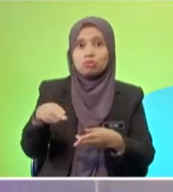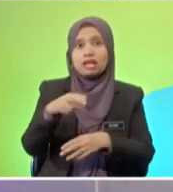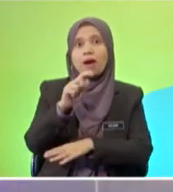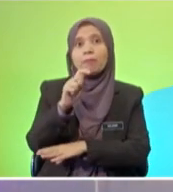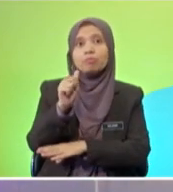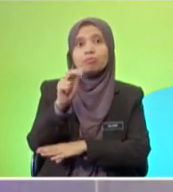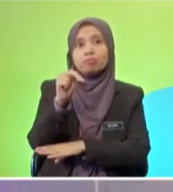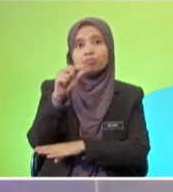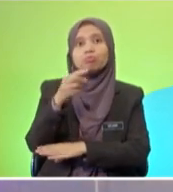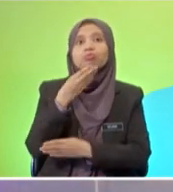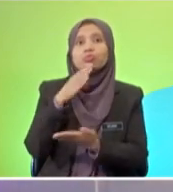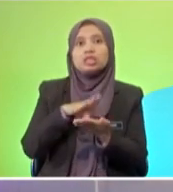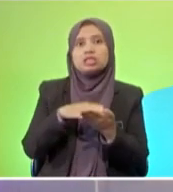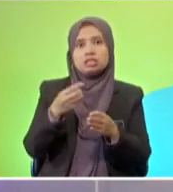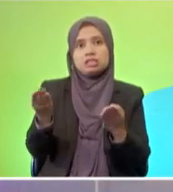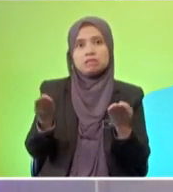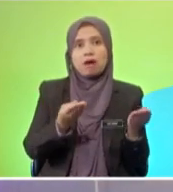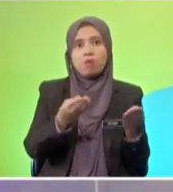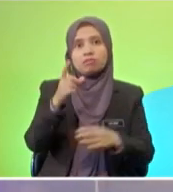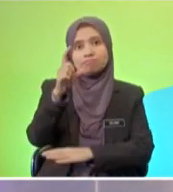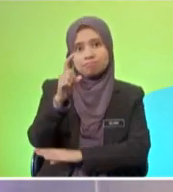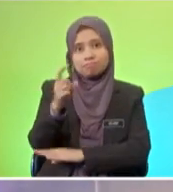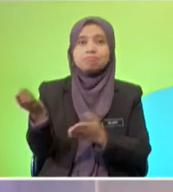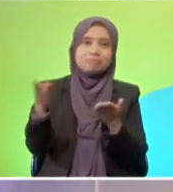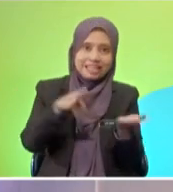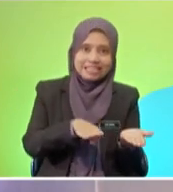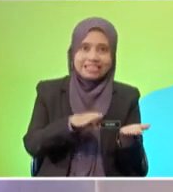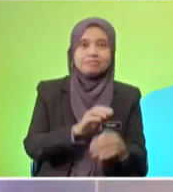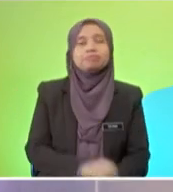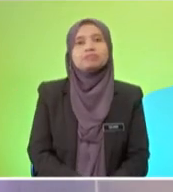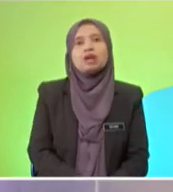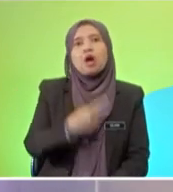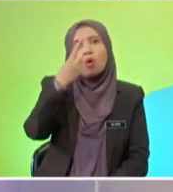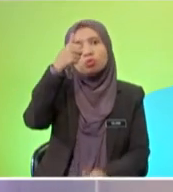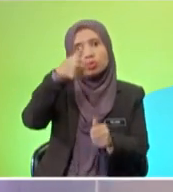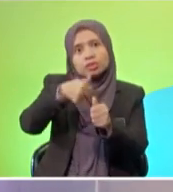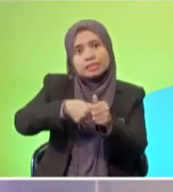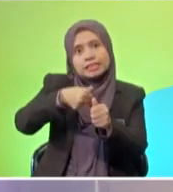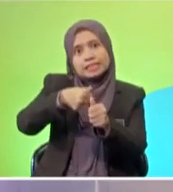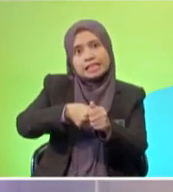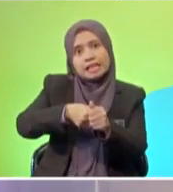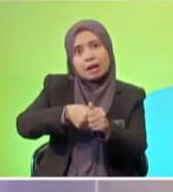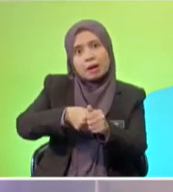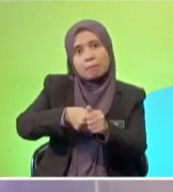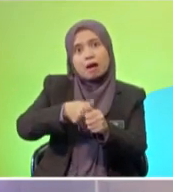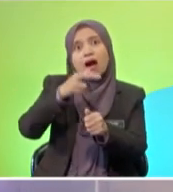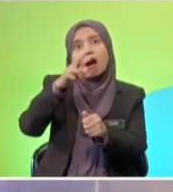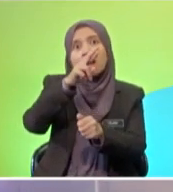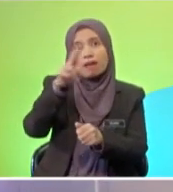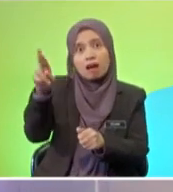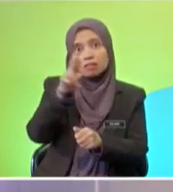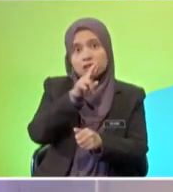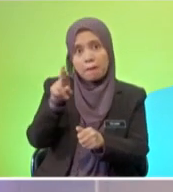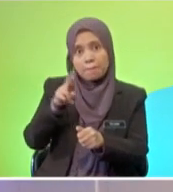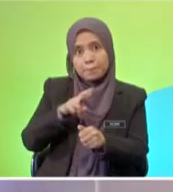kita ketemu ciri yang pertama Oke untuk setiap rangka Banten 4 gerak kita ada empat baris